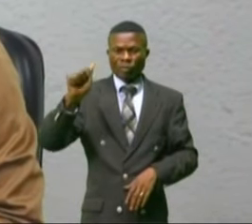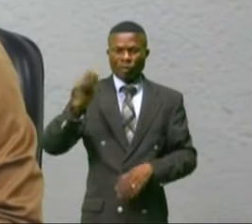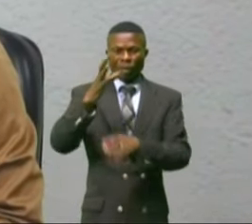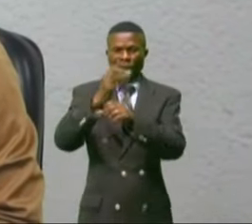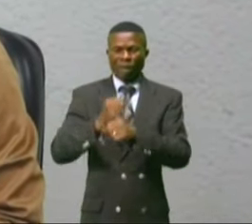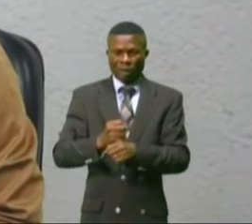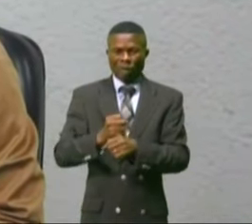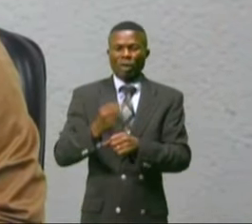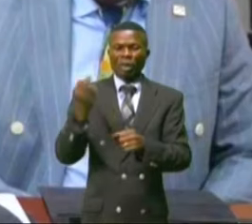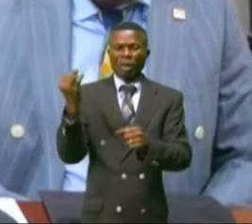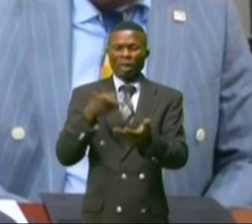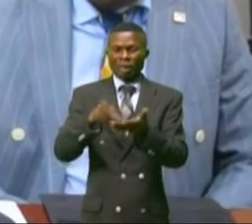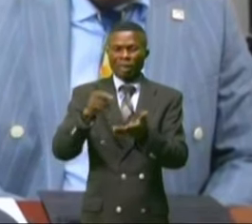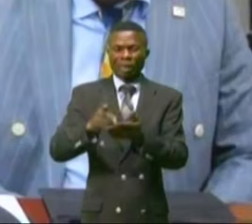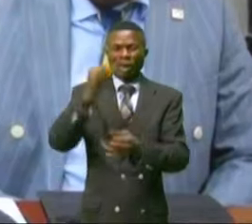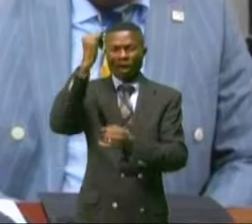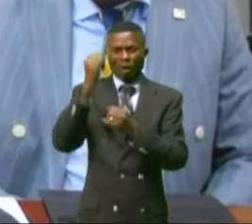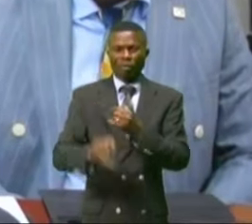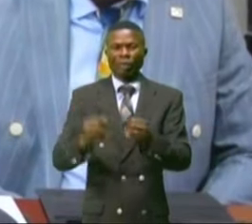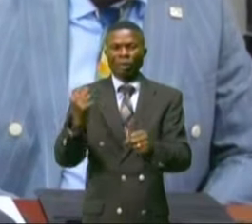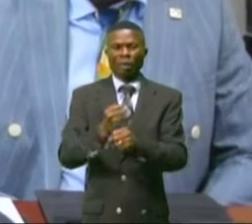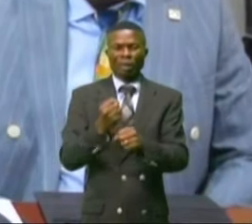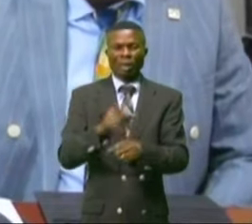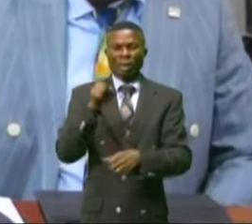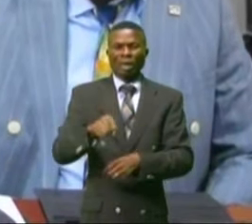l'heure de compte finale. Au total,